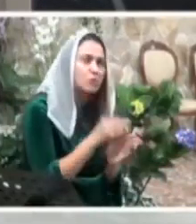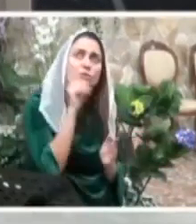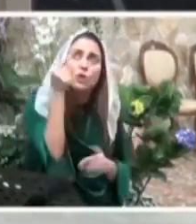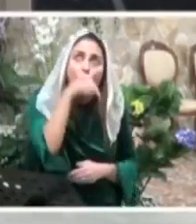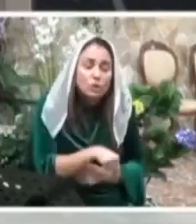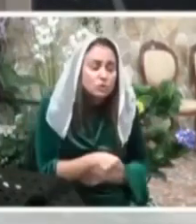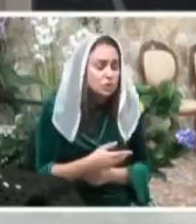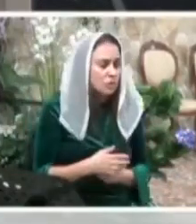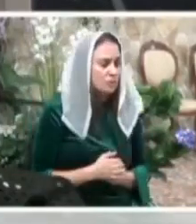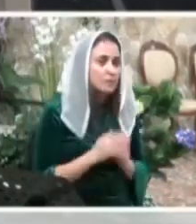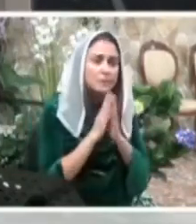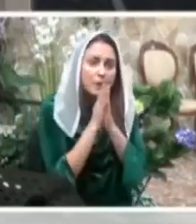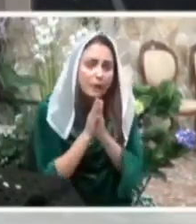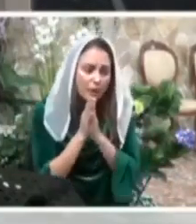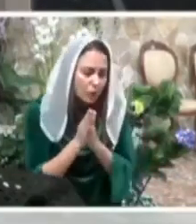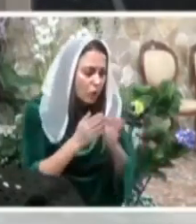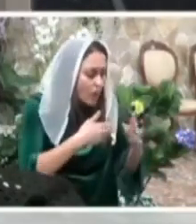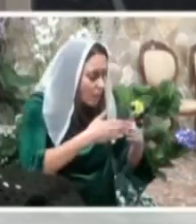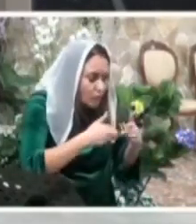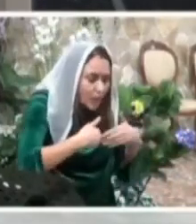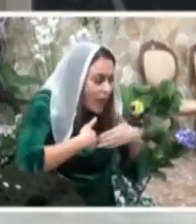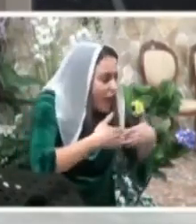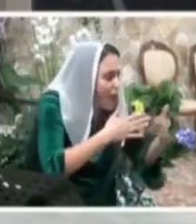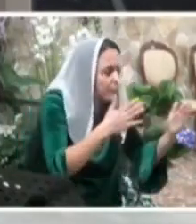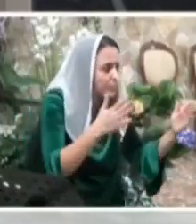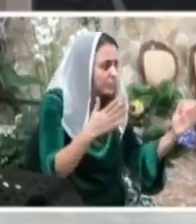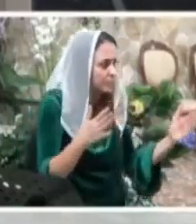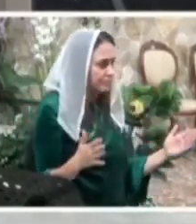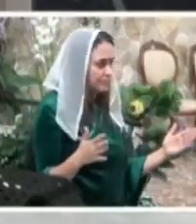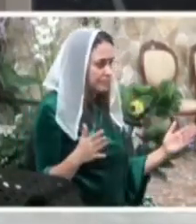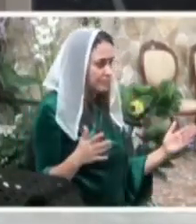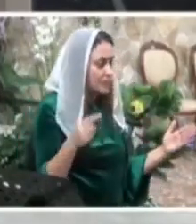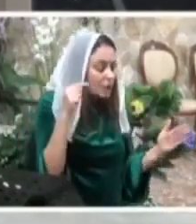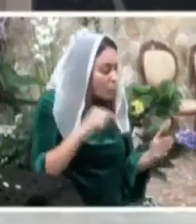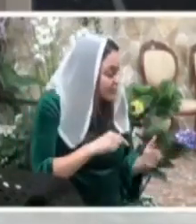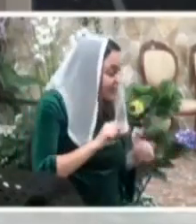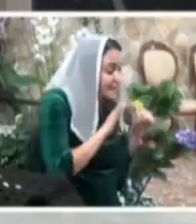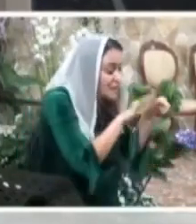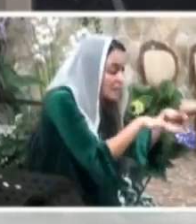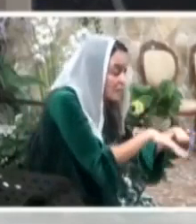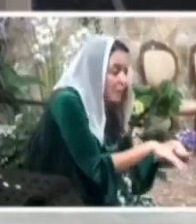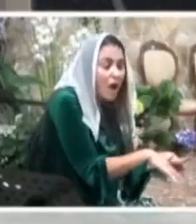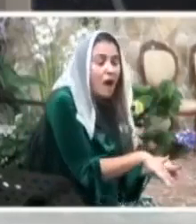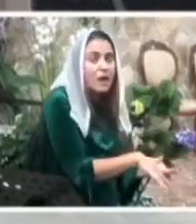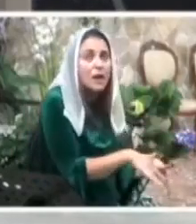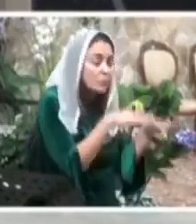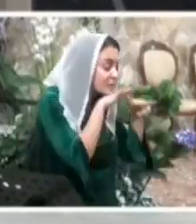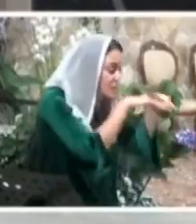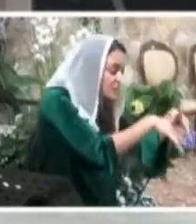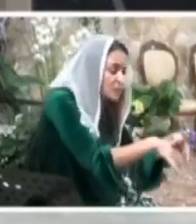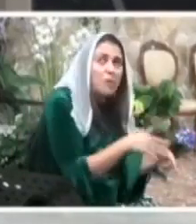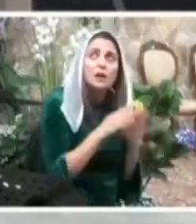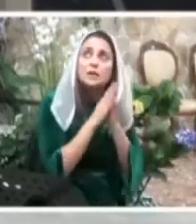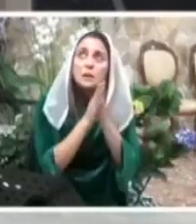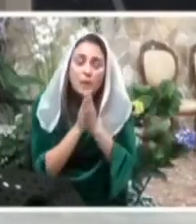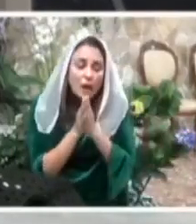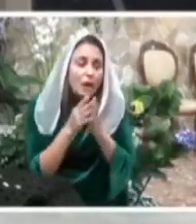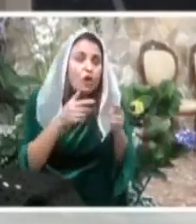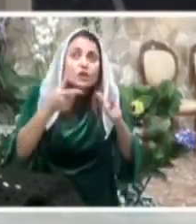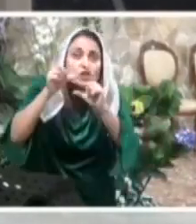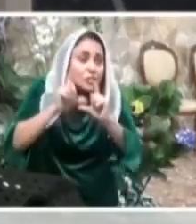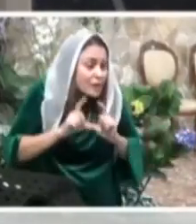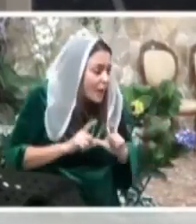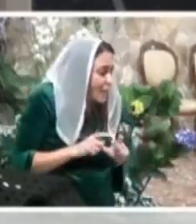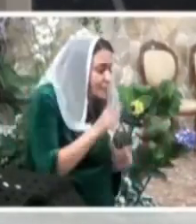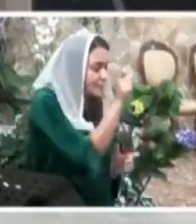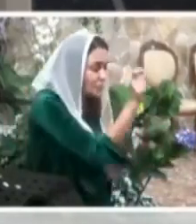oggi aprici una porta. Questa settimana, Signore, dacci grazia di incontrare un